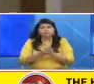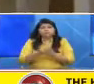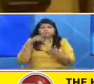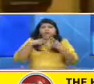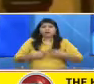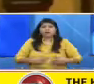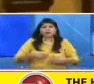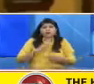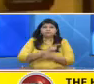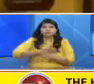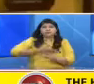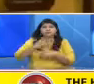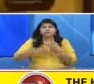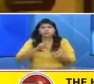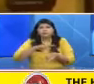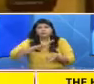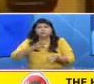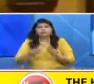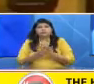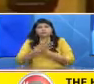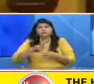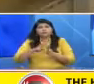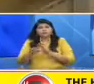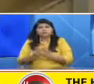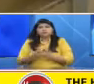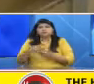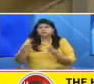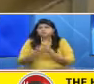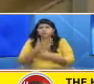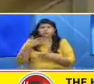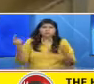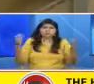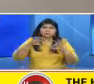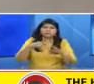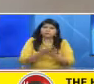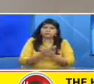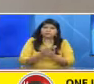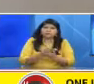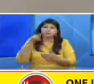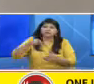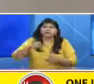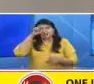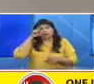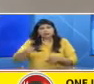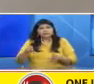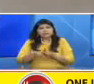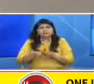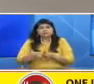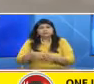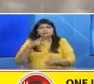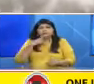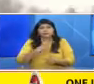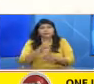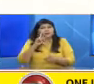को नया मोड़ दिया, नए कीर्तिमान स्थापित करवा दिए। महात्मा गांधी से एक बात